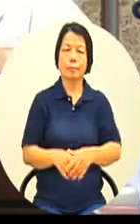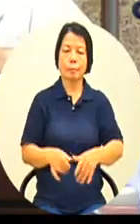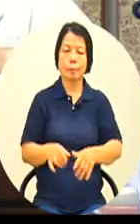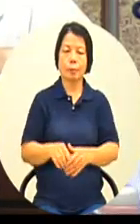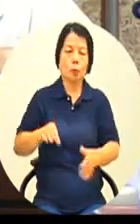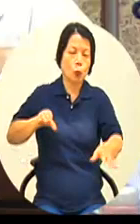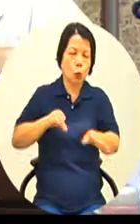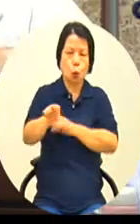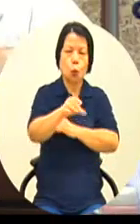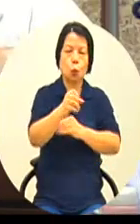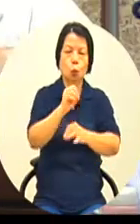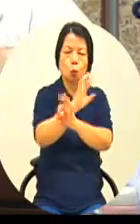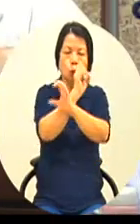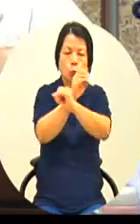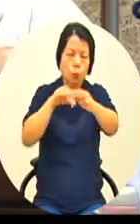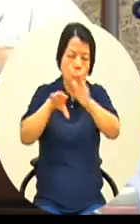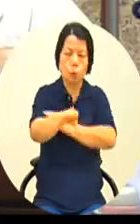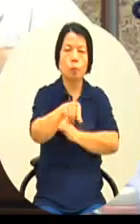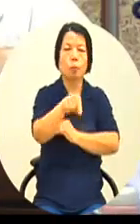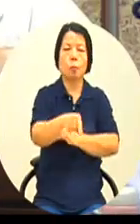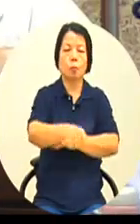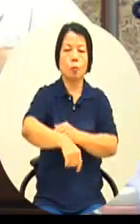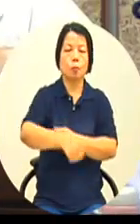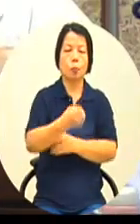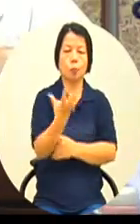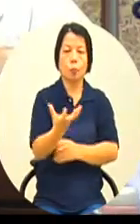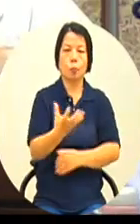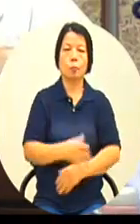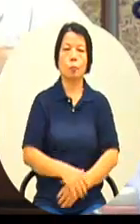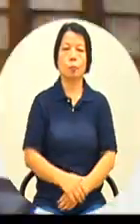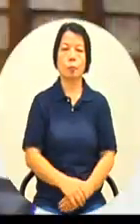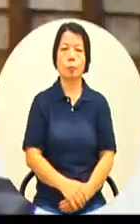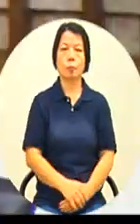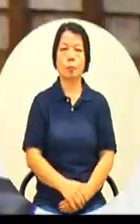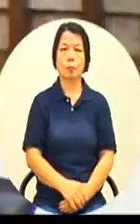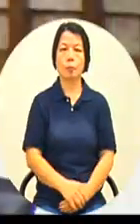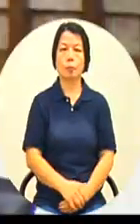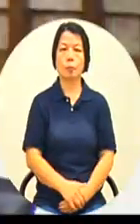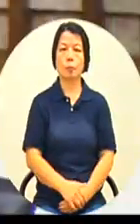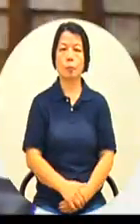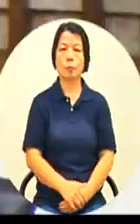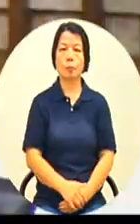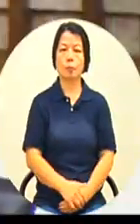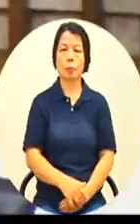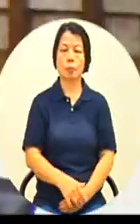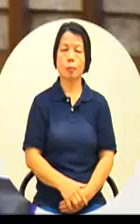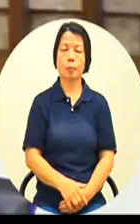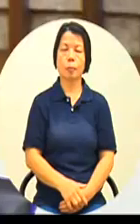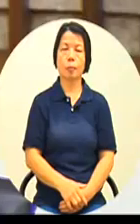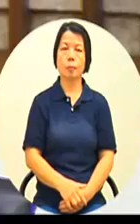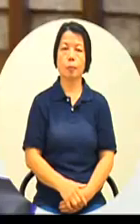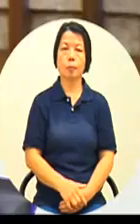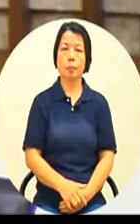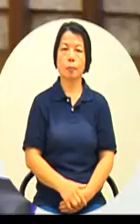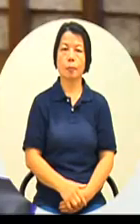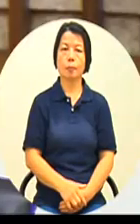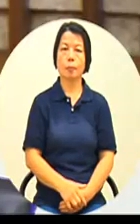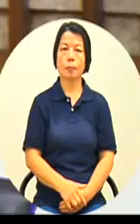多。 会上者 是 好，你年龄层你有甲差别的无啊？